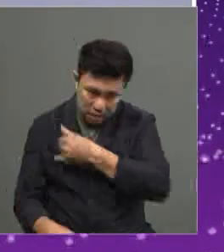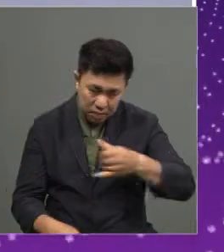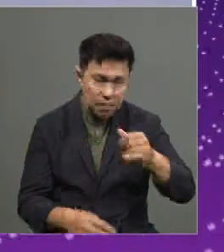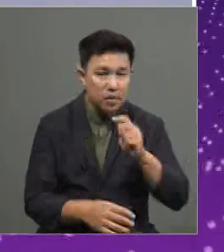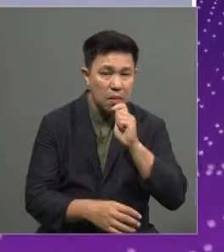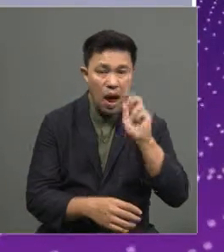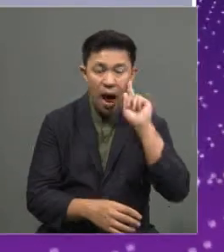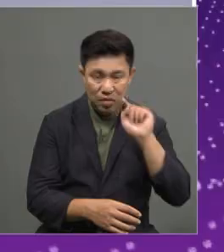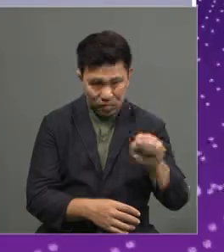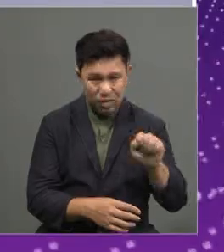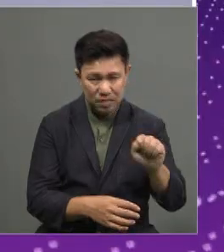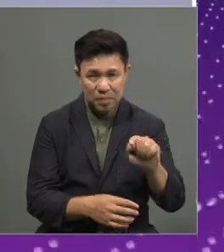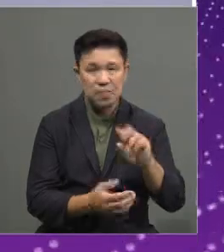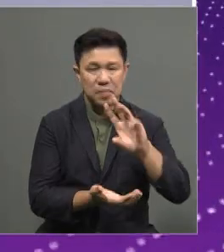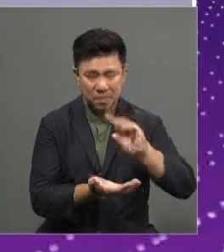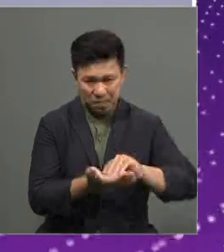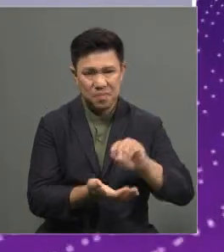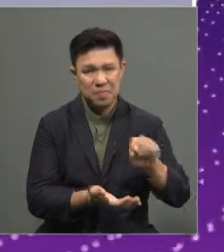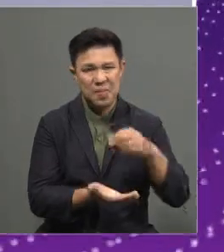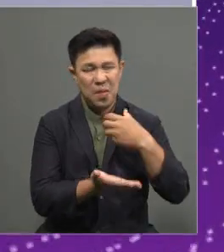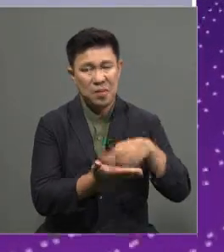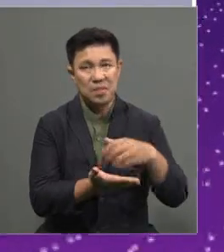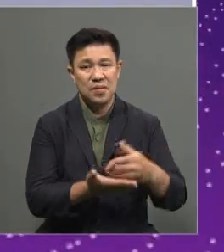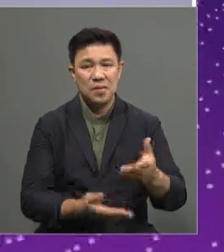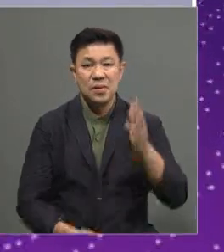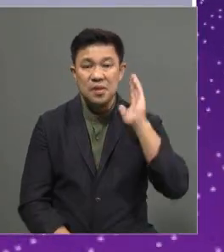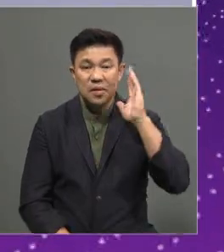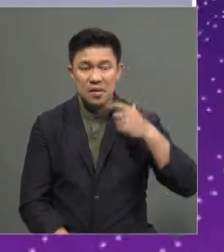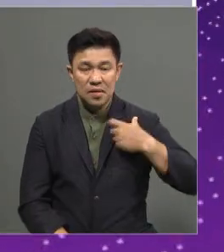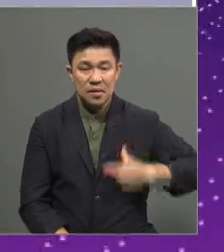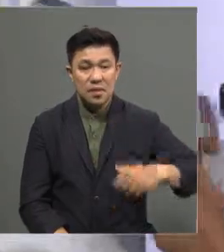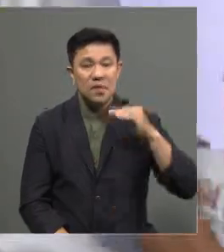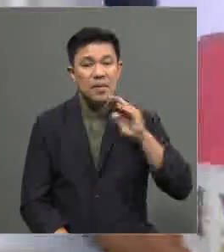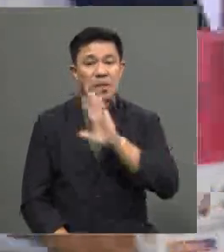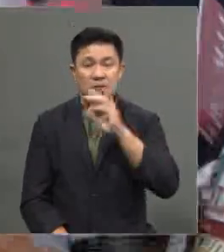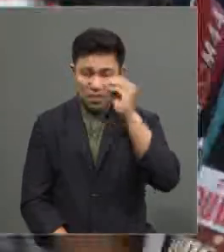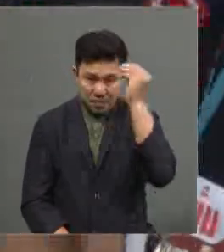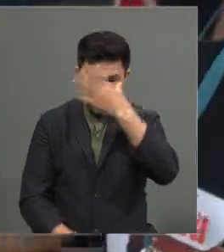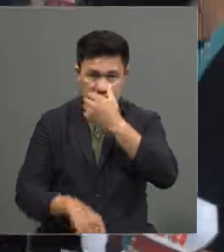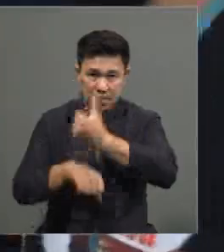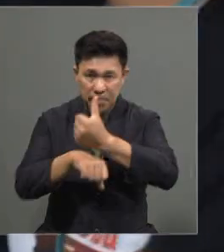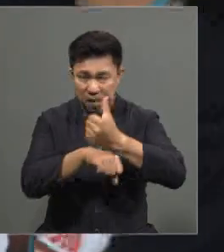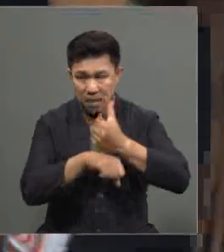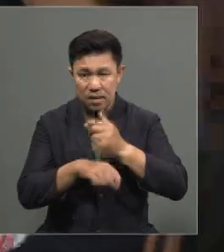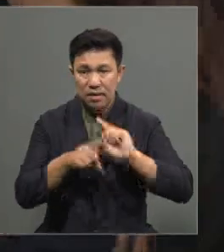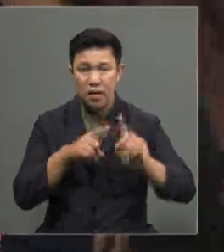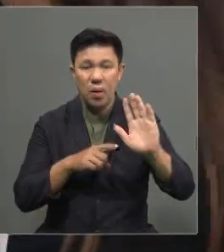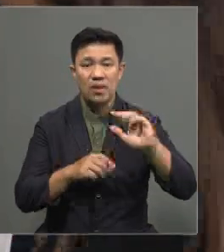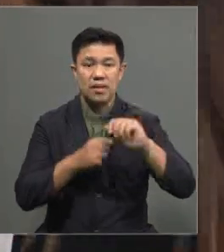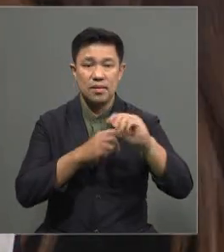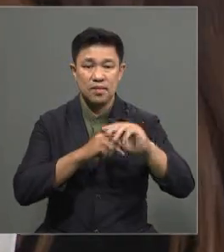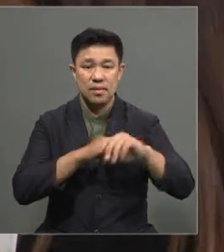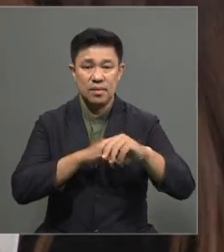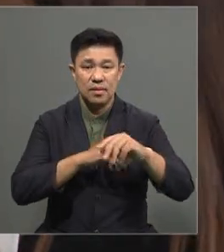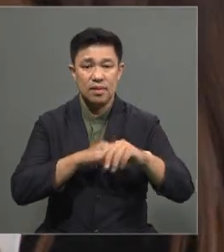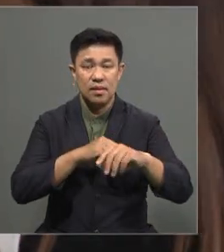าก็คือเรื่องนี้นี่แหละครับพาคุณผู้ชมไปดูนะฮะคุณวิทูลเก่งงานทนายความของบอสพอลแล้วก็บรรดาบอสต่างๆของ The Icon เนี่ยได้ให้สัมภ